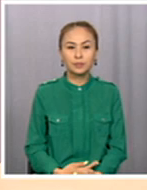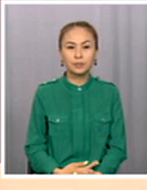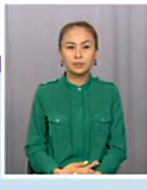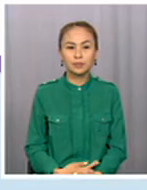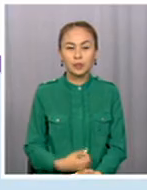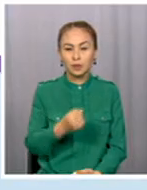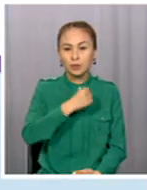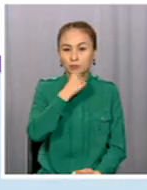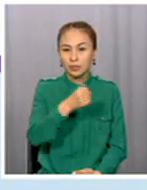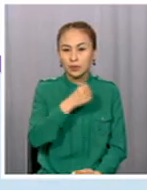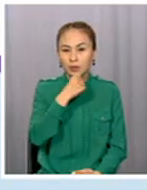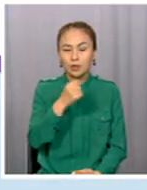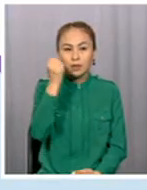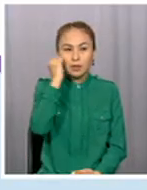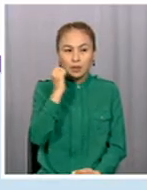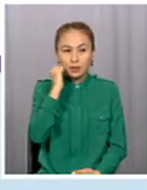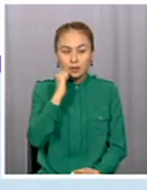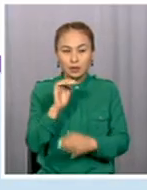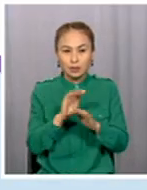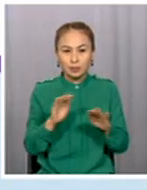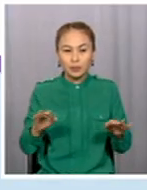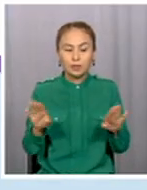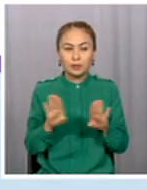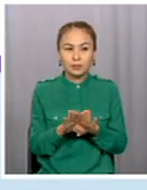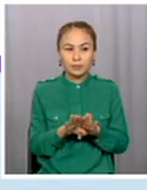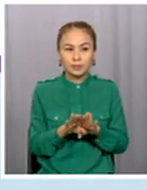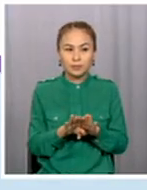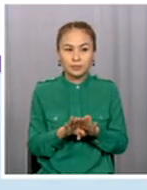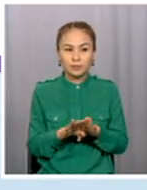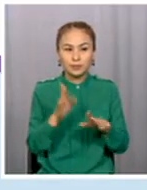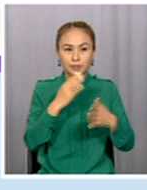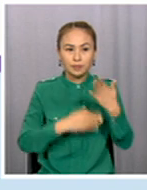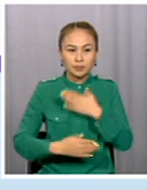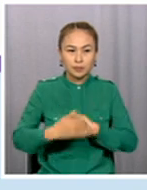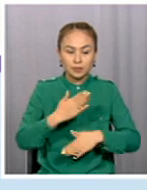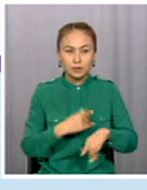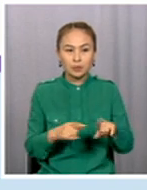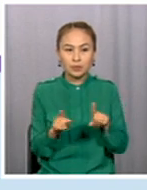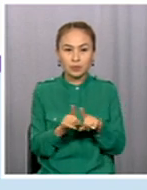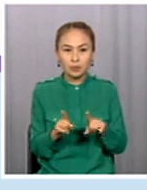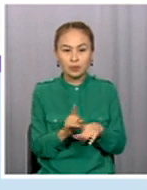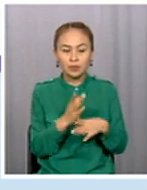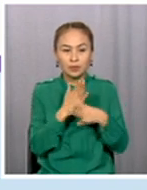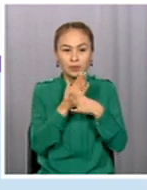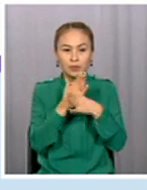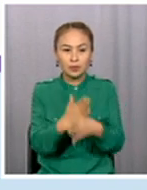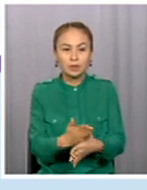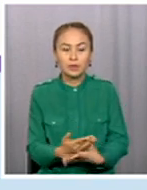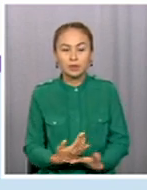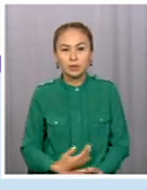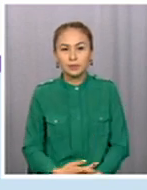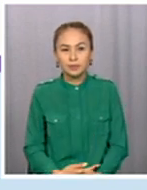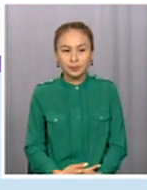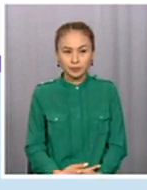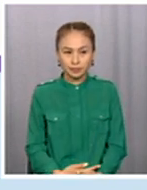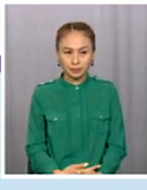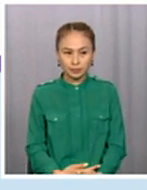Үлкендерге, қарт адамдарға, сонымен қатар мүмкіндігі шектеулі жандарға, бүлдіршіндерге қамқор